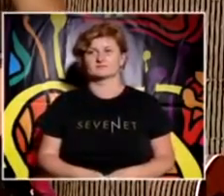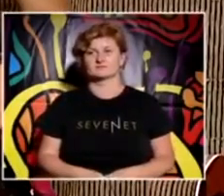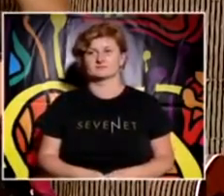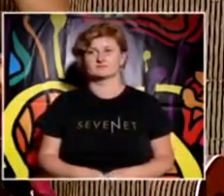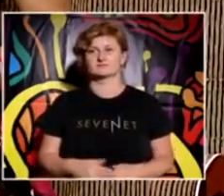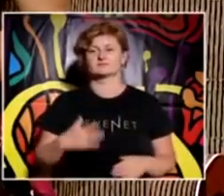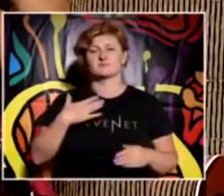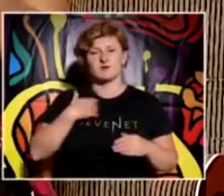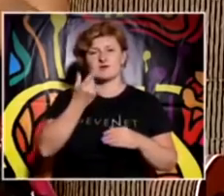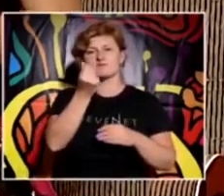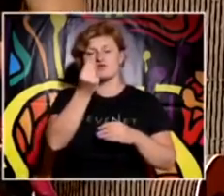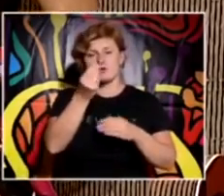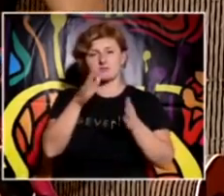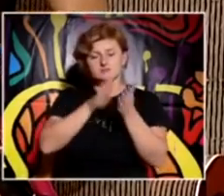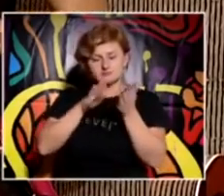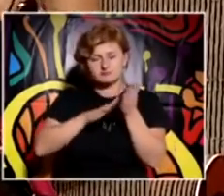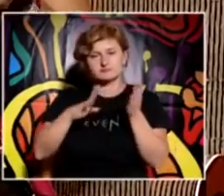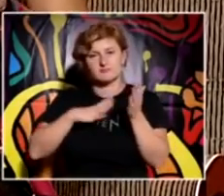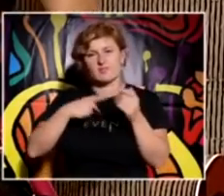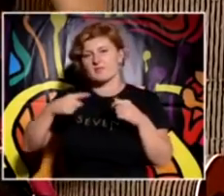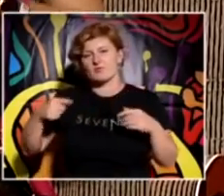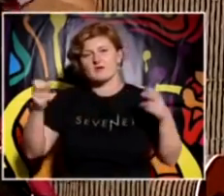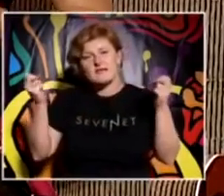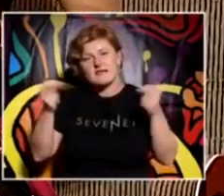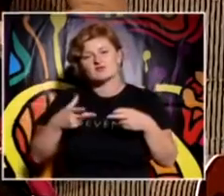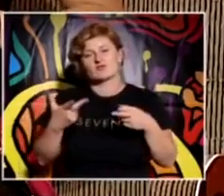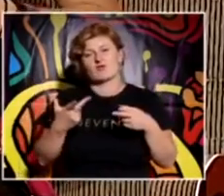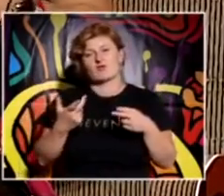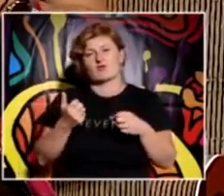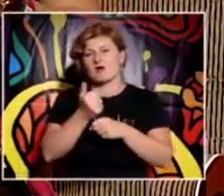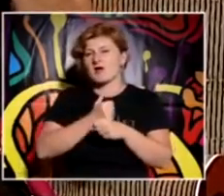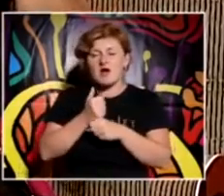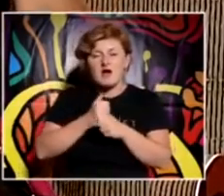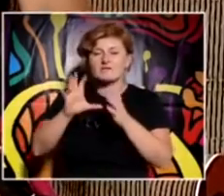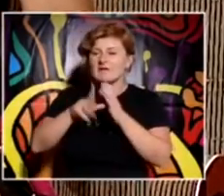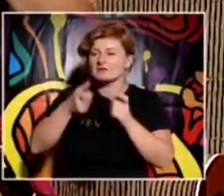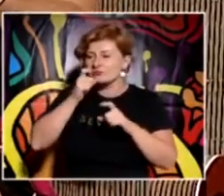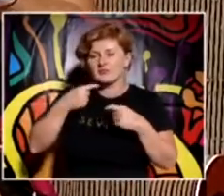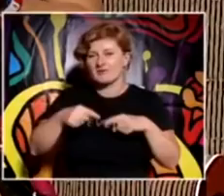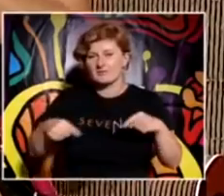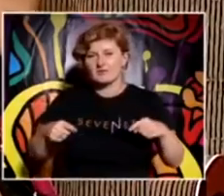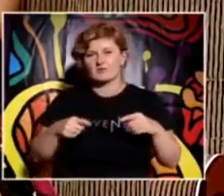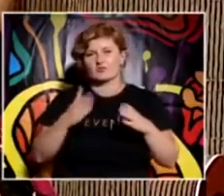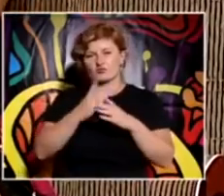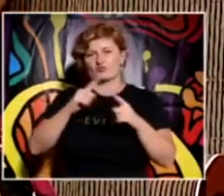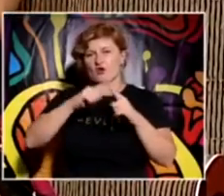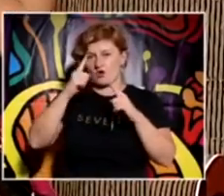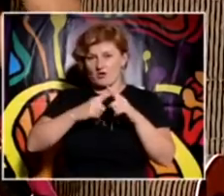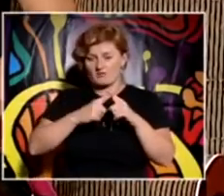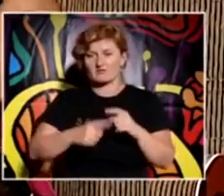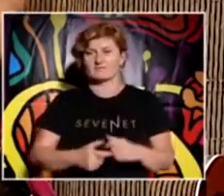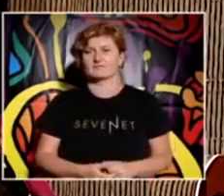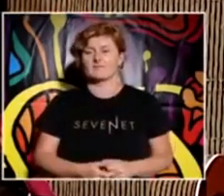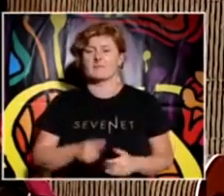również odkładaliśmy pieniądze, nie chodziliśmy do kina, do kaw nie piliśmy na mieście i takich rzeczy już ponad rok.